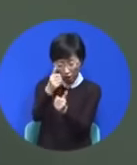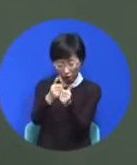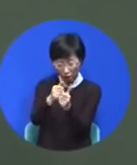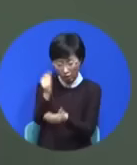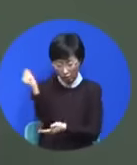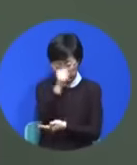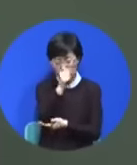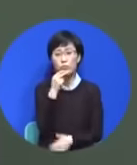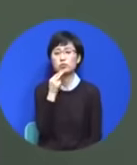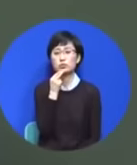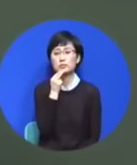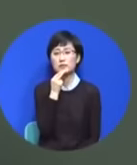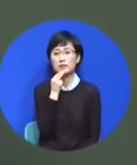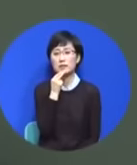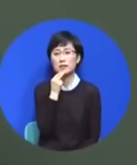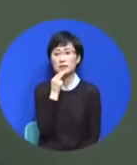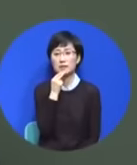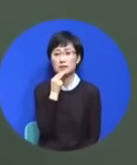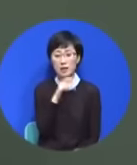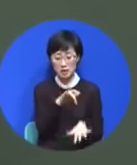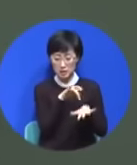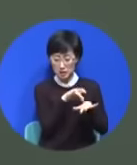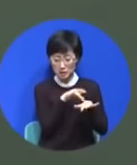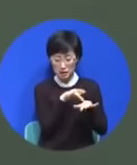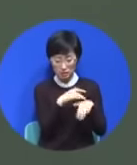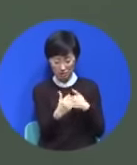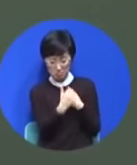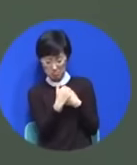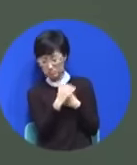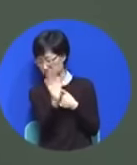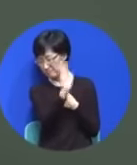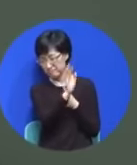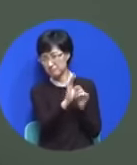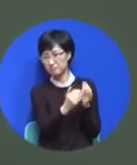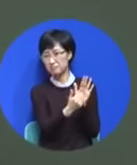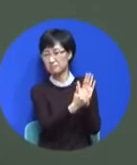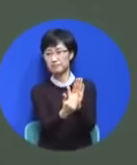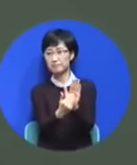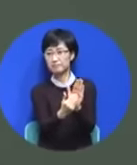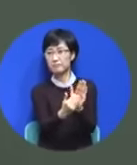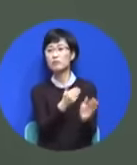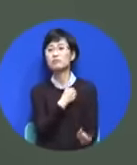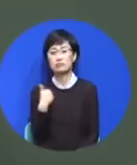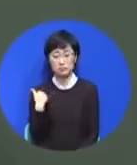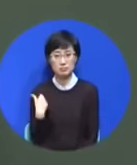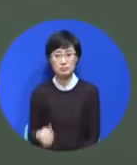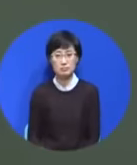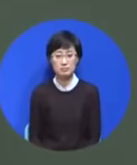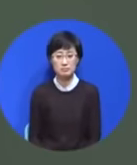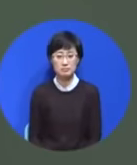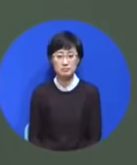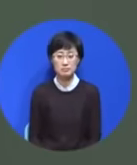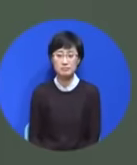없어 절대로 사하게 당하지 않죠 자